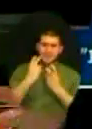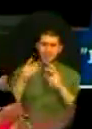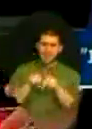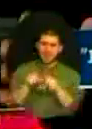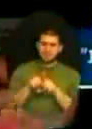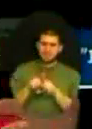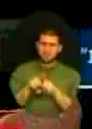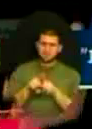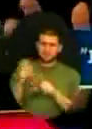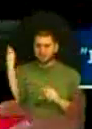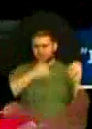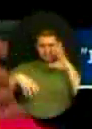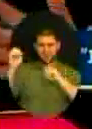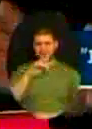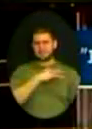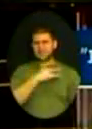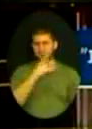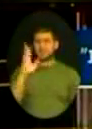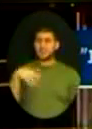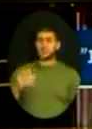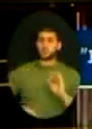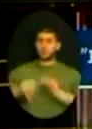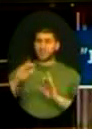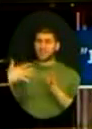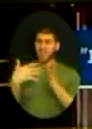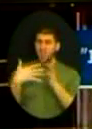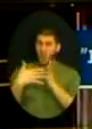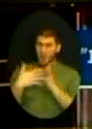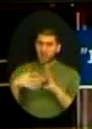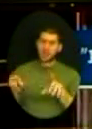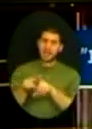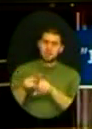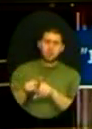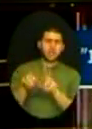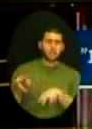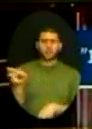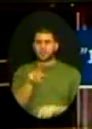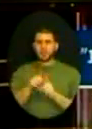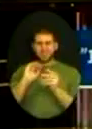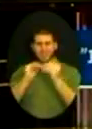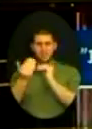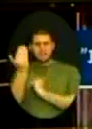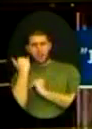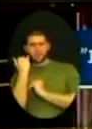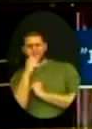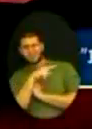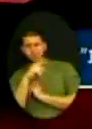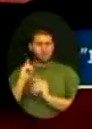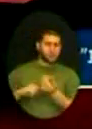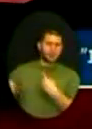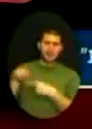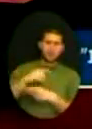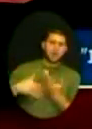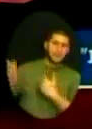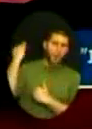חליפת המכתען, מסרונים האלה, בין השופטת לבין החוקר, כאילו יש ביניהם איזשהו טיעון מוקדם, מאחורי גבה של